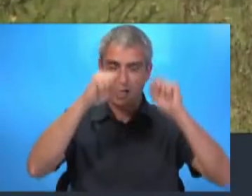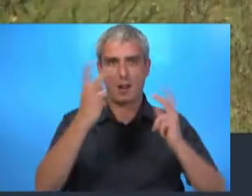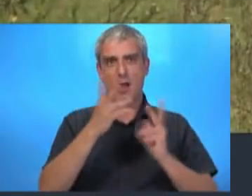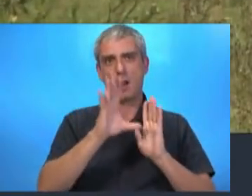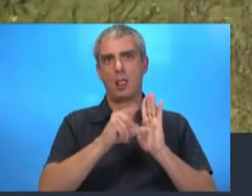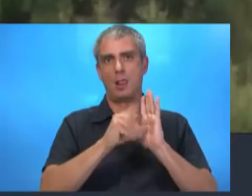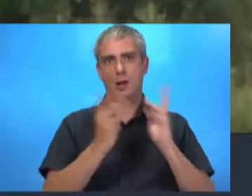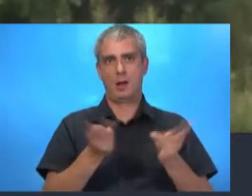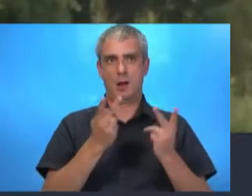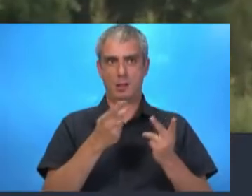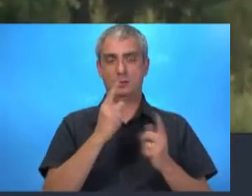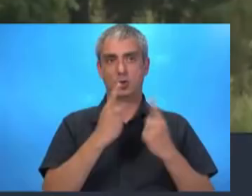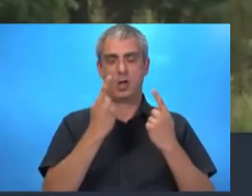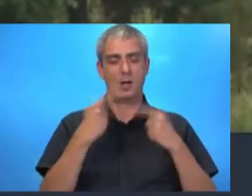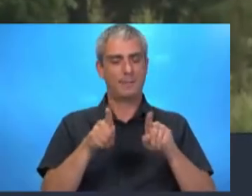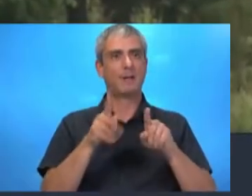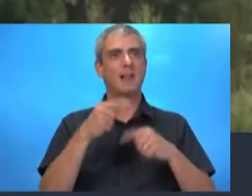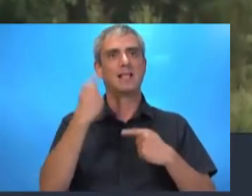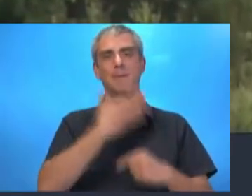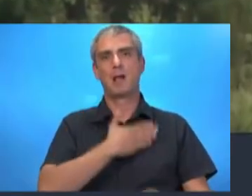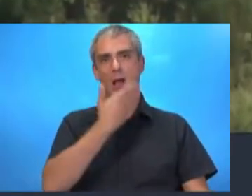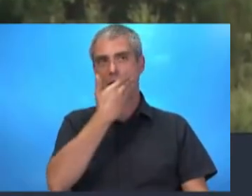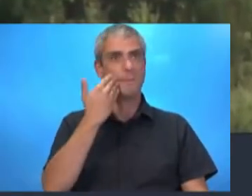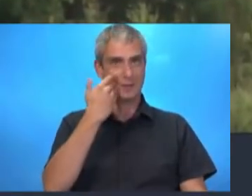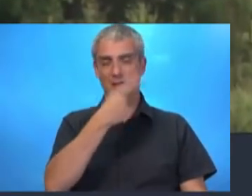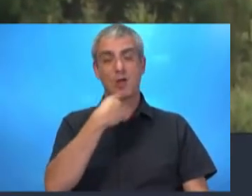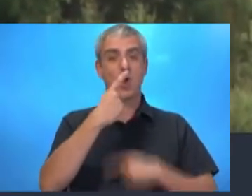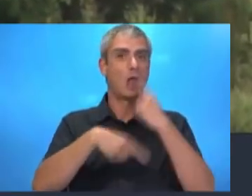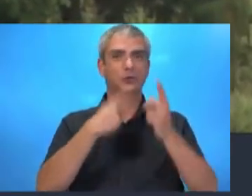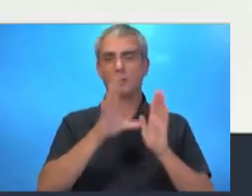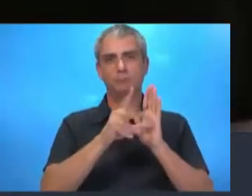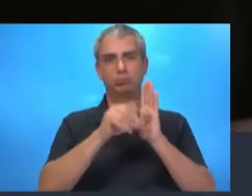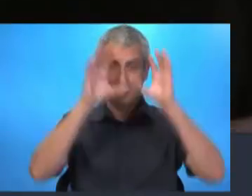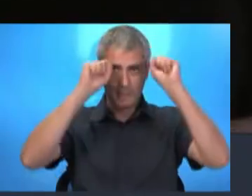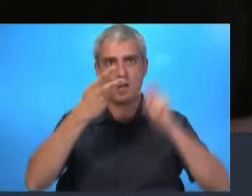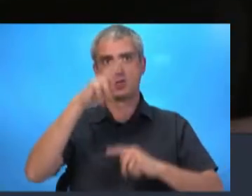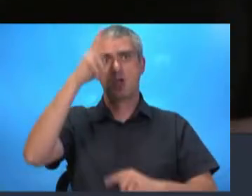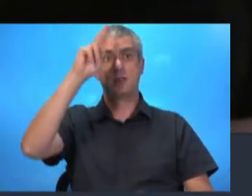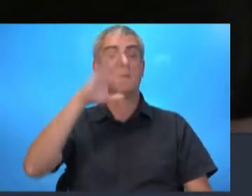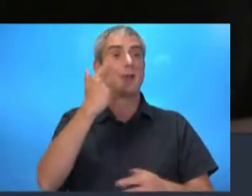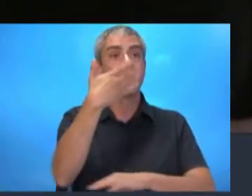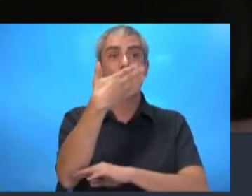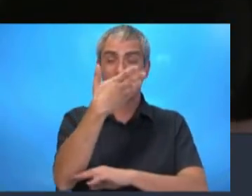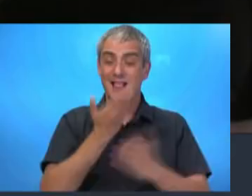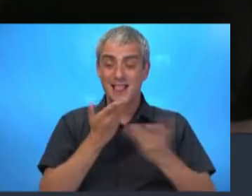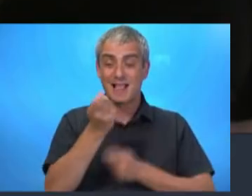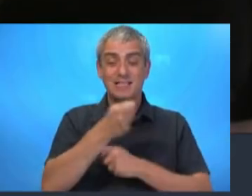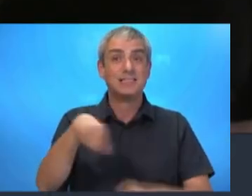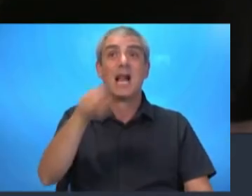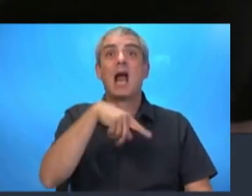לגניבה. זה קורה במקביל לימי הרמדאן, שבהם מדי שנה גניבות הבקר עולות. מתי שהמדינה תתייחס